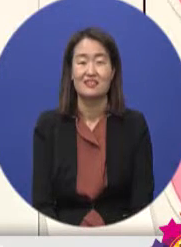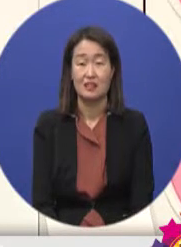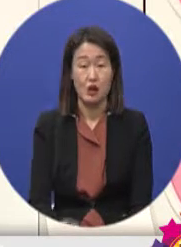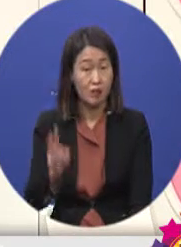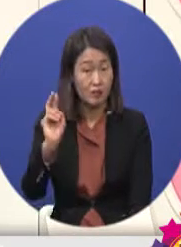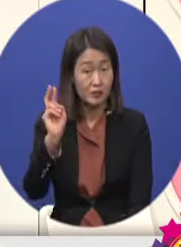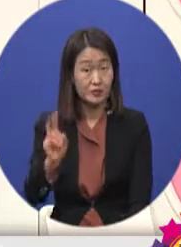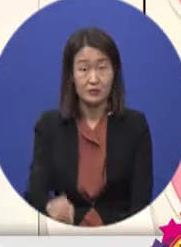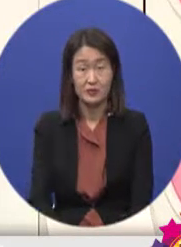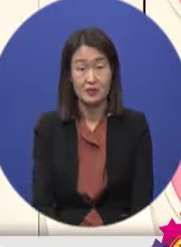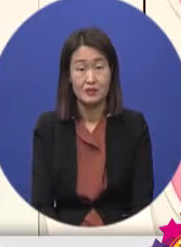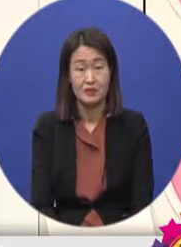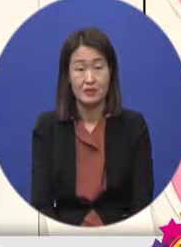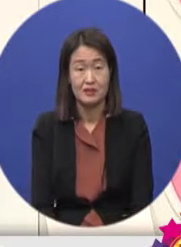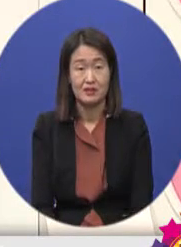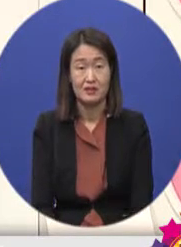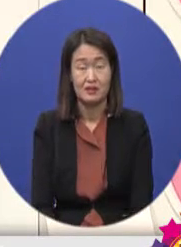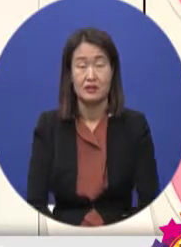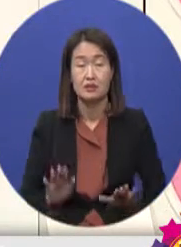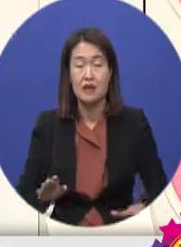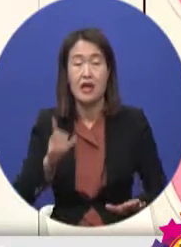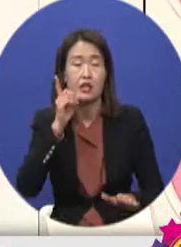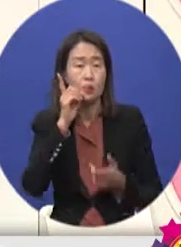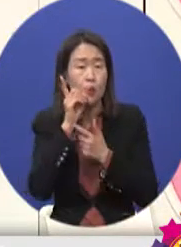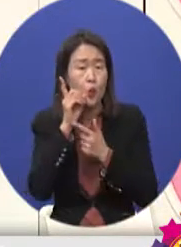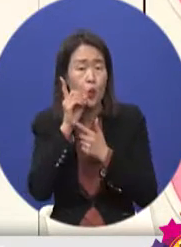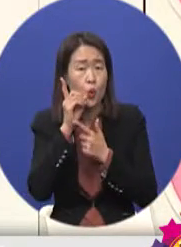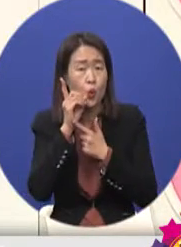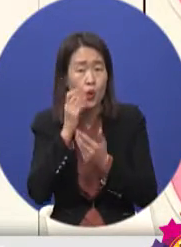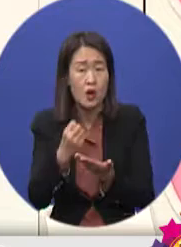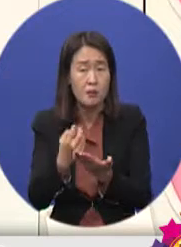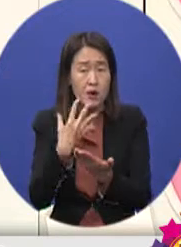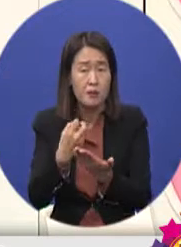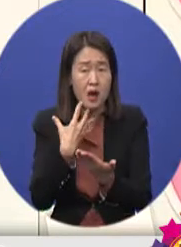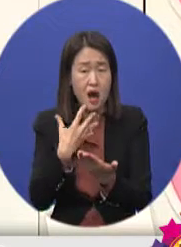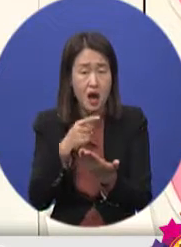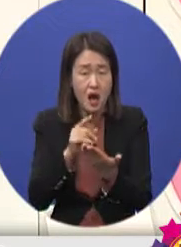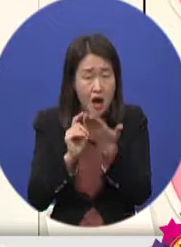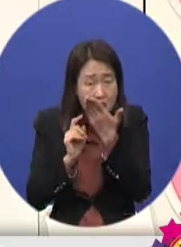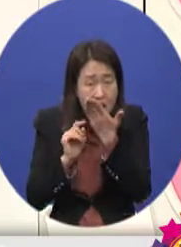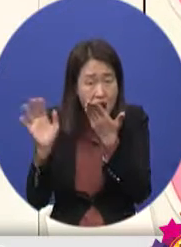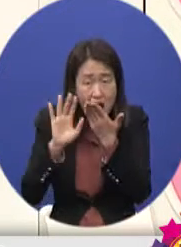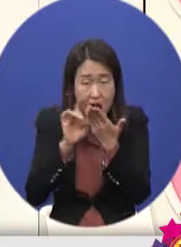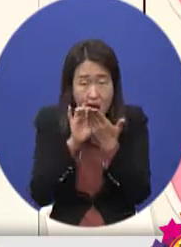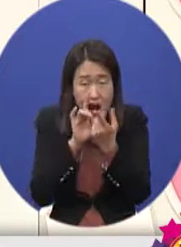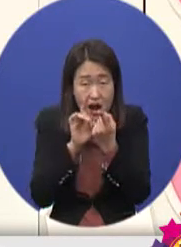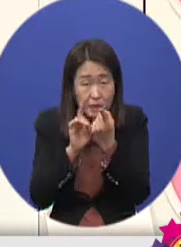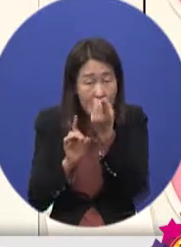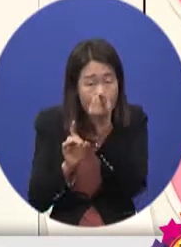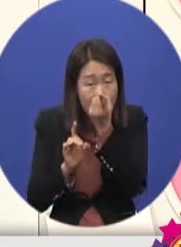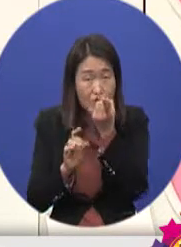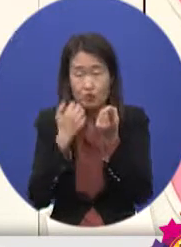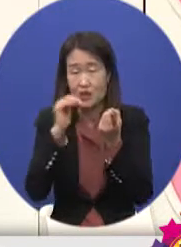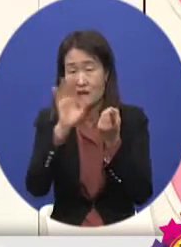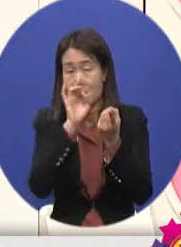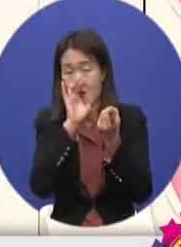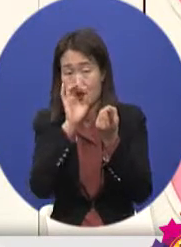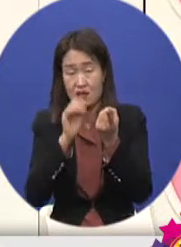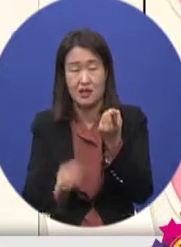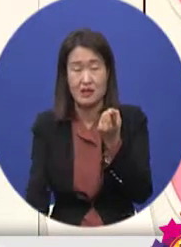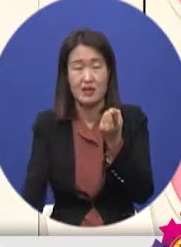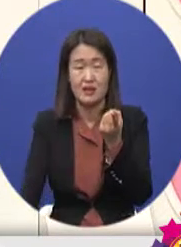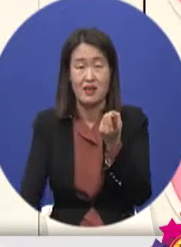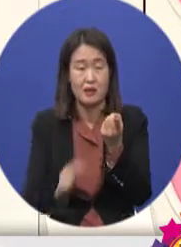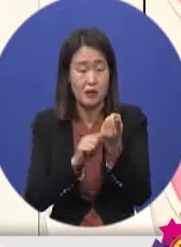저기 혹시 그 스피커폰으로 이렇게 노래하시면 안 되는 거 알고 계시죠? 어떤 분들은요, 그